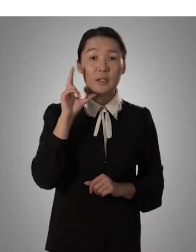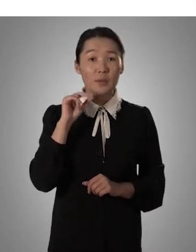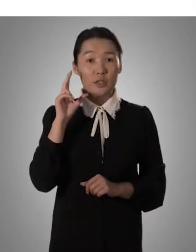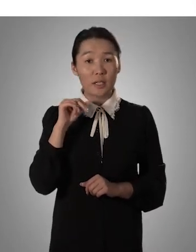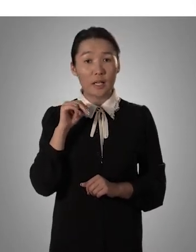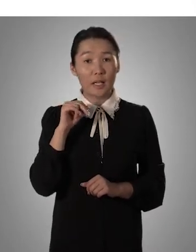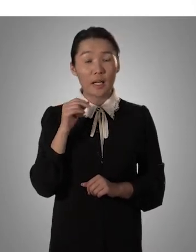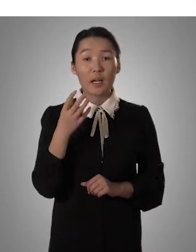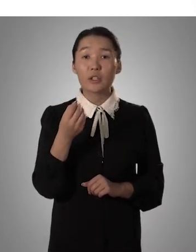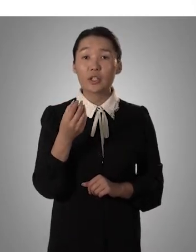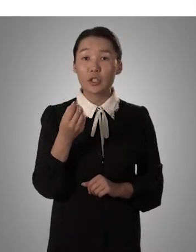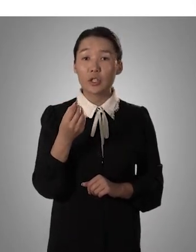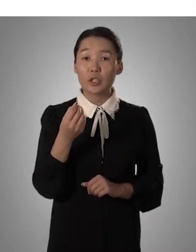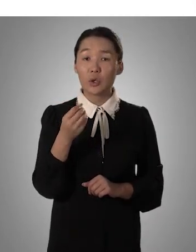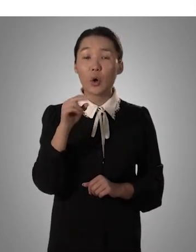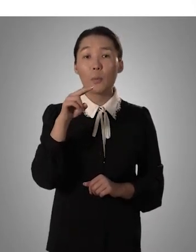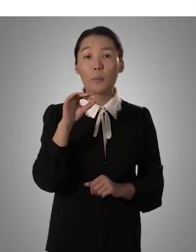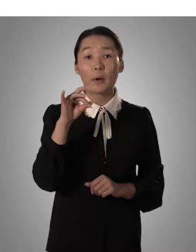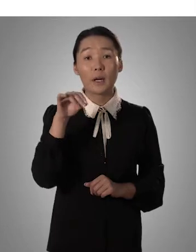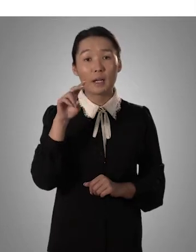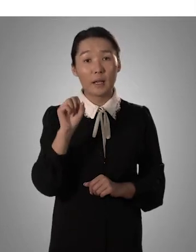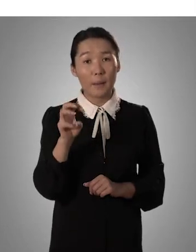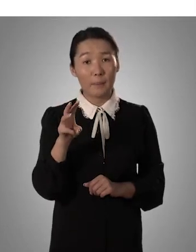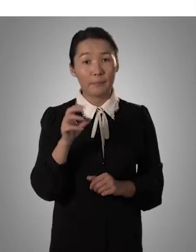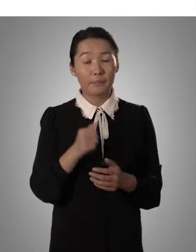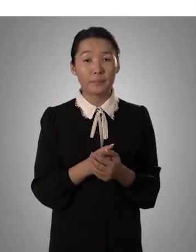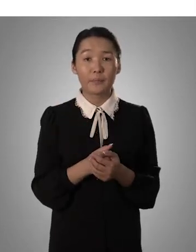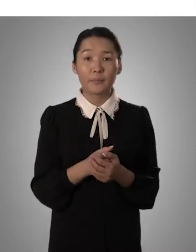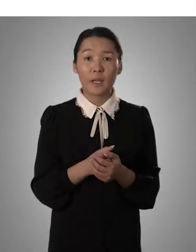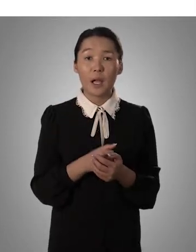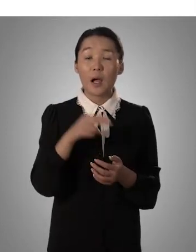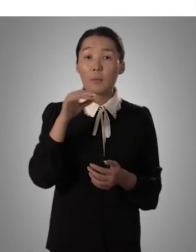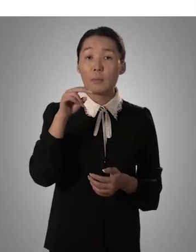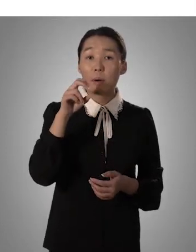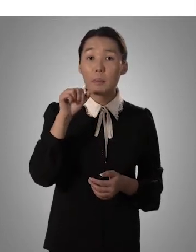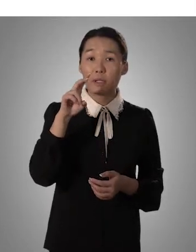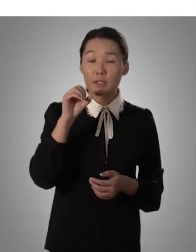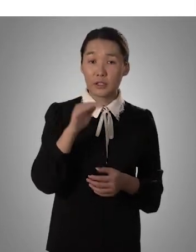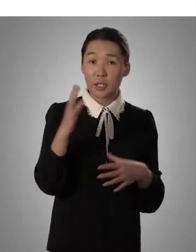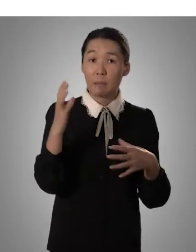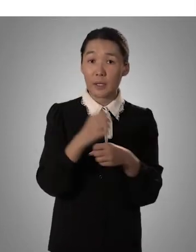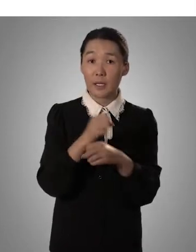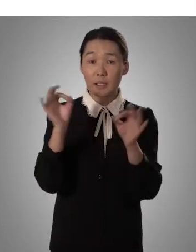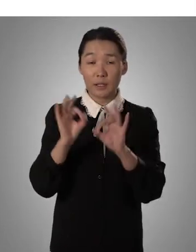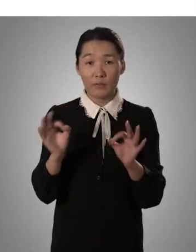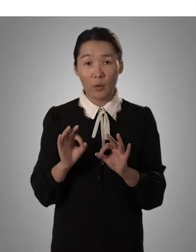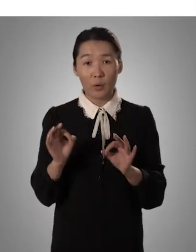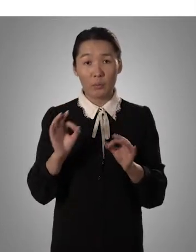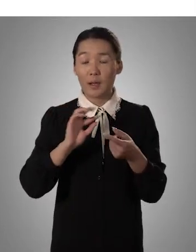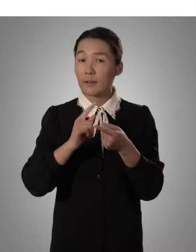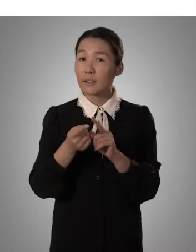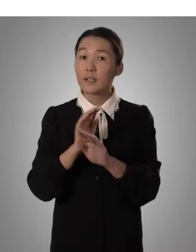еще парадом также по падежам краткие формы причастий не